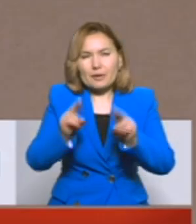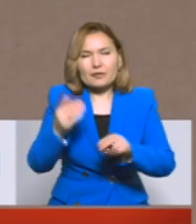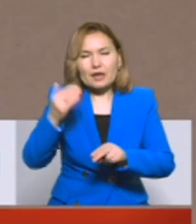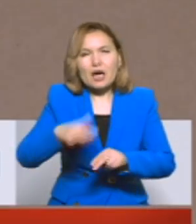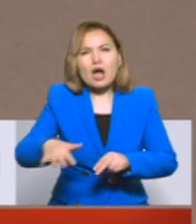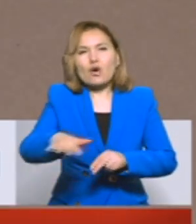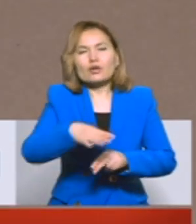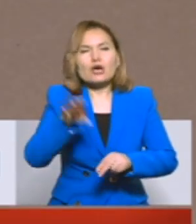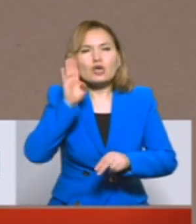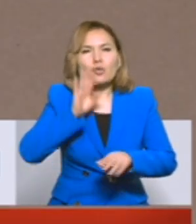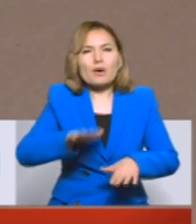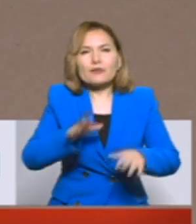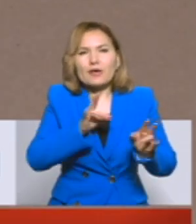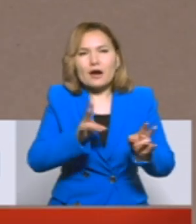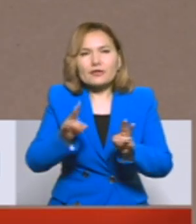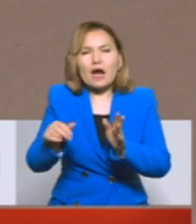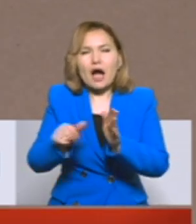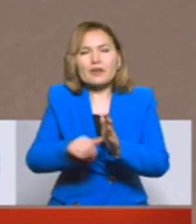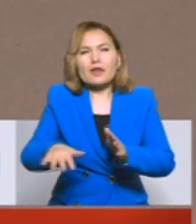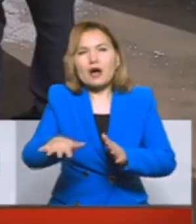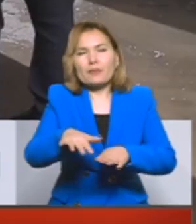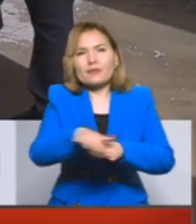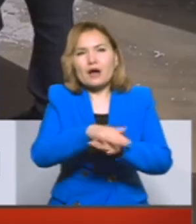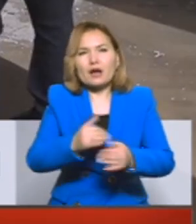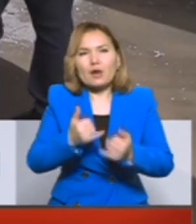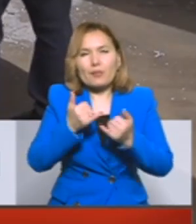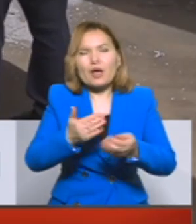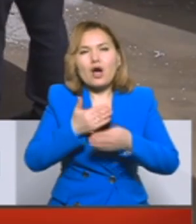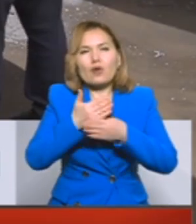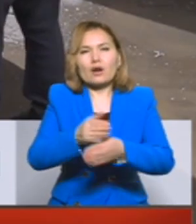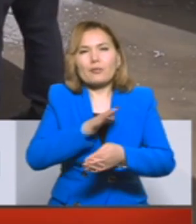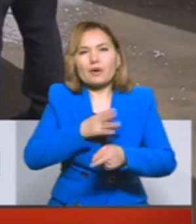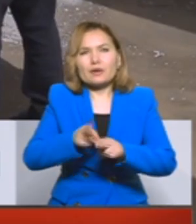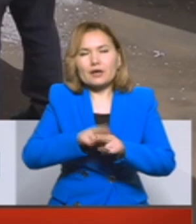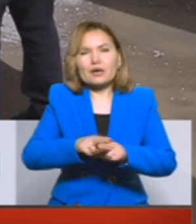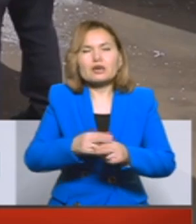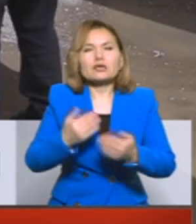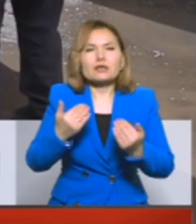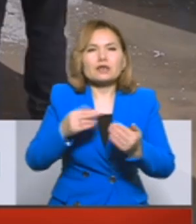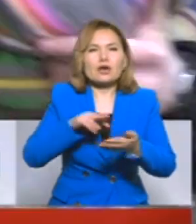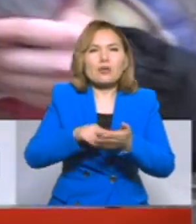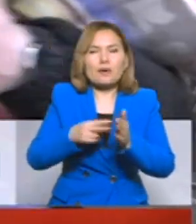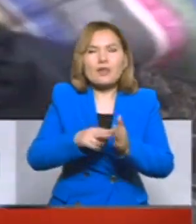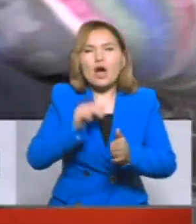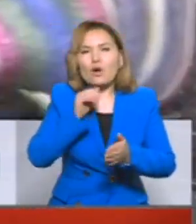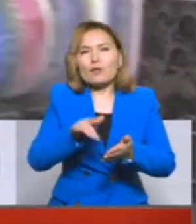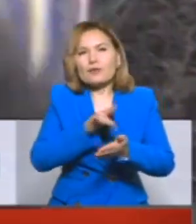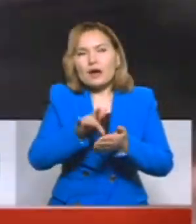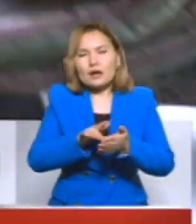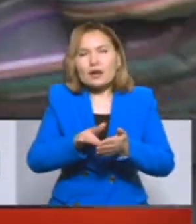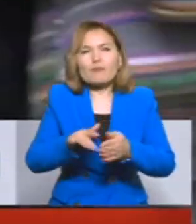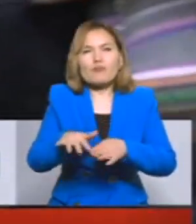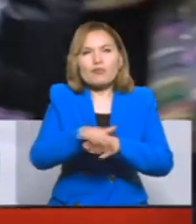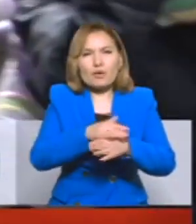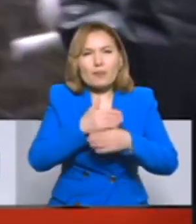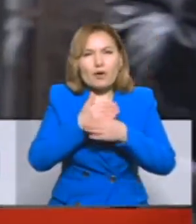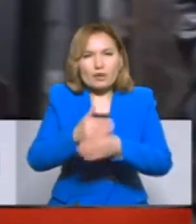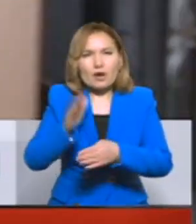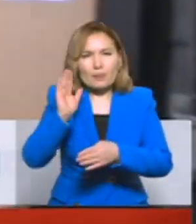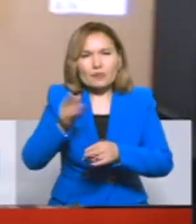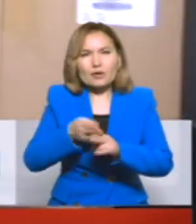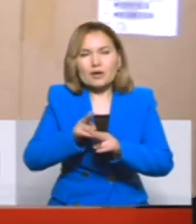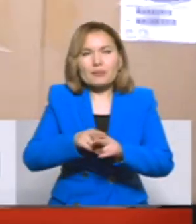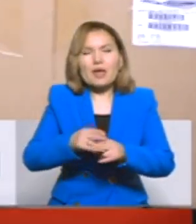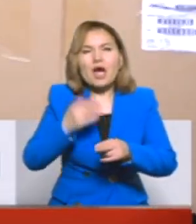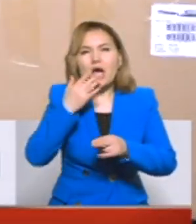арқылы өңірдегі су басқан 6 ауданның тұрғындарына көмек көрсетілді. Ал ендігі жоспар қостанайлық жерлестерге қолғабыс ету. Бұл